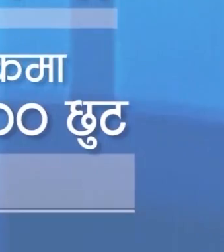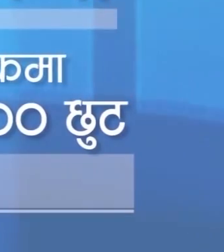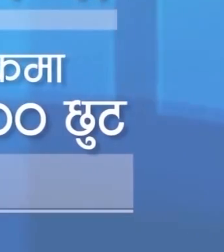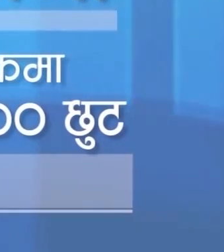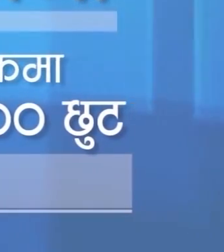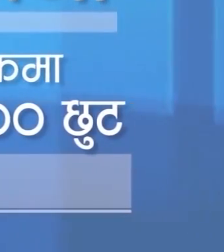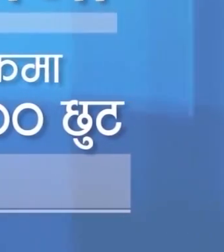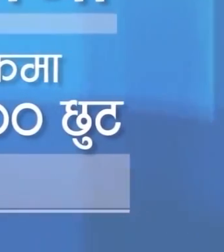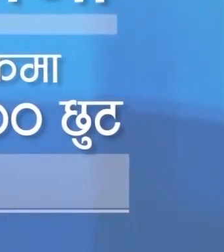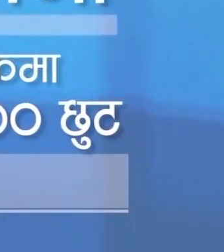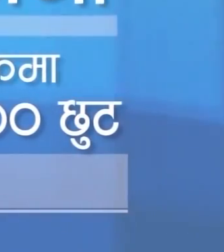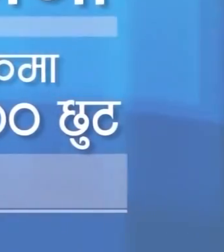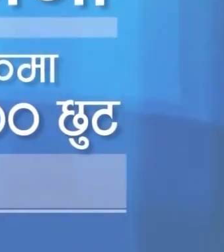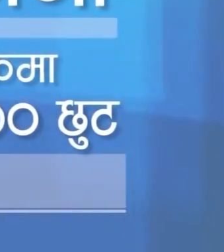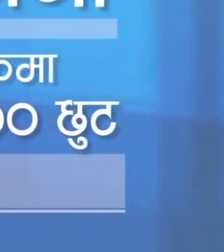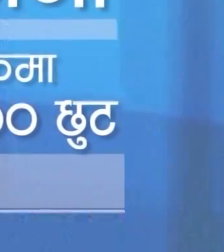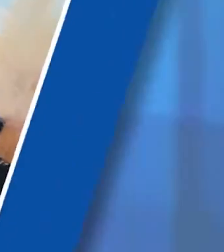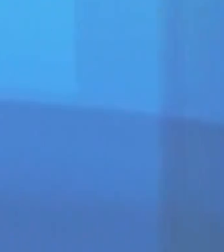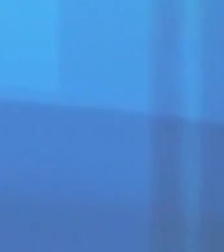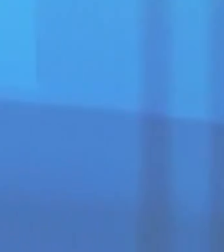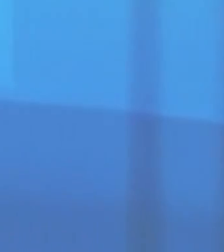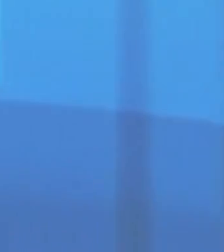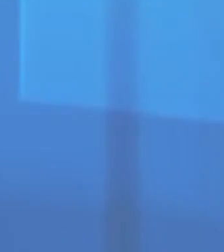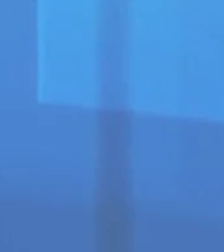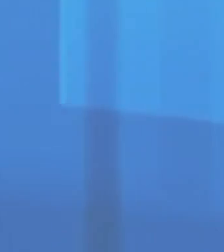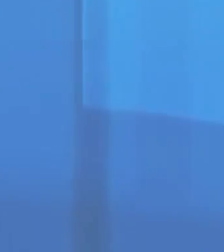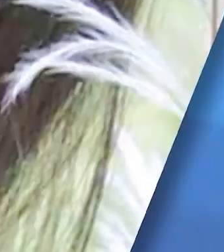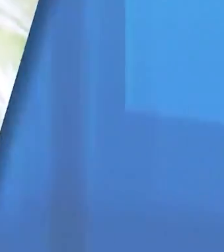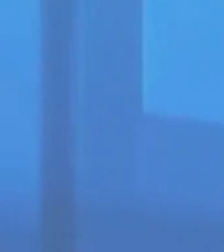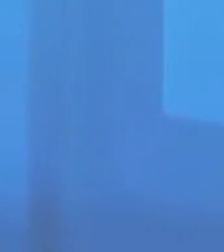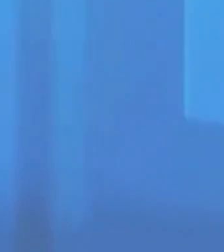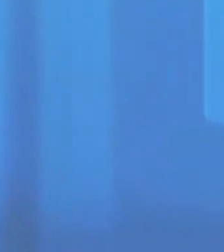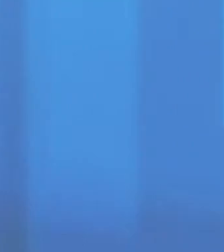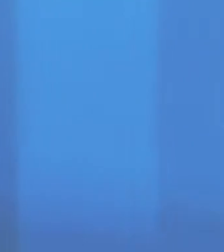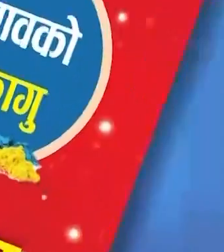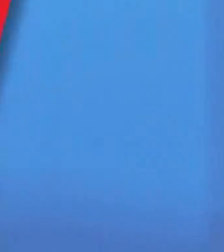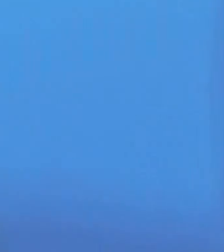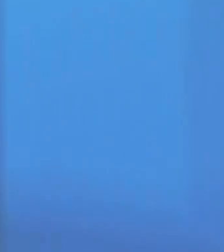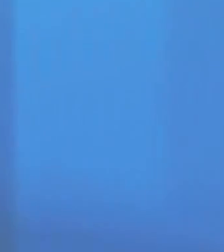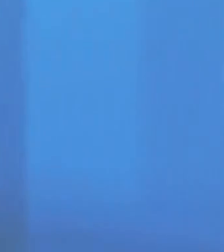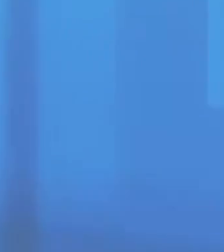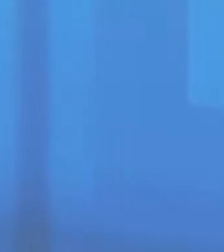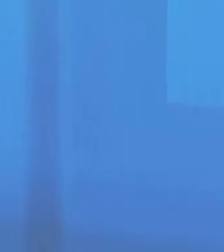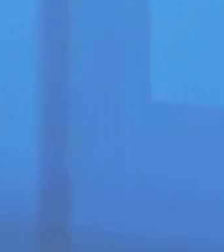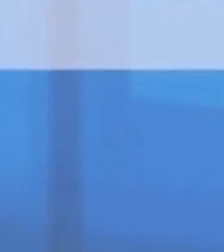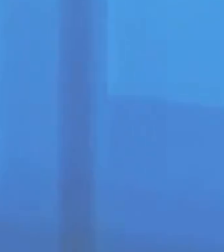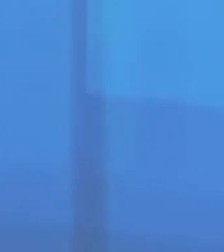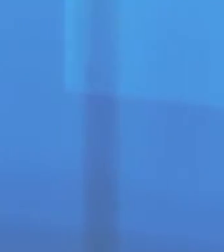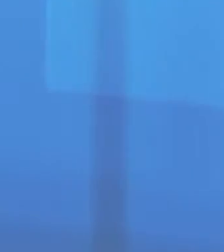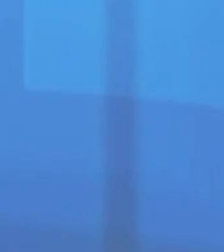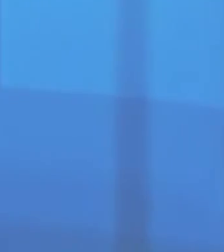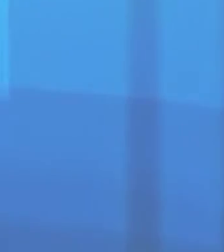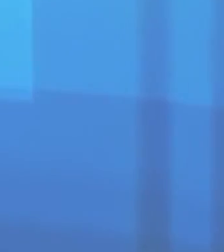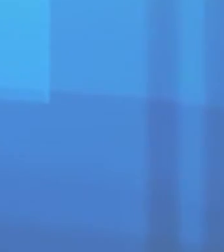दैनिक ₹3,000 मा ₹1500 नगद छुट, साथमा मधुपर्क युवा मञ्च र मुना मध्ये एक उपहार।